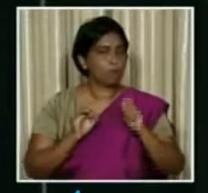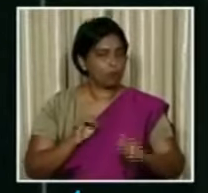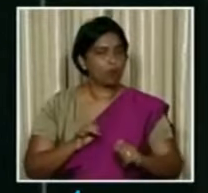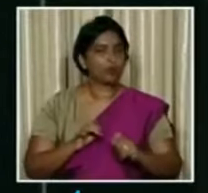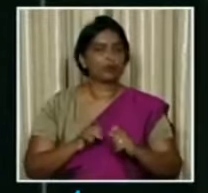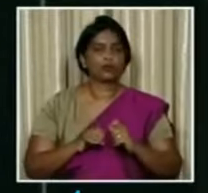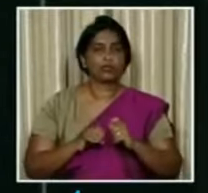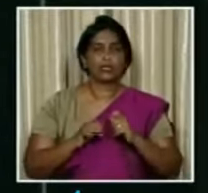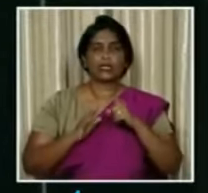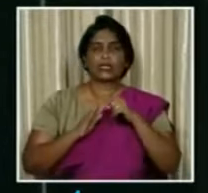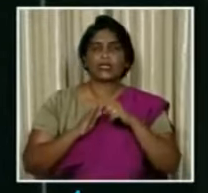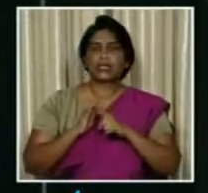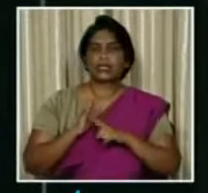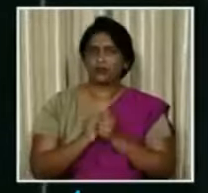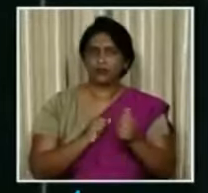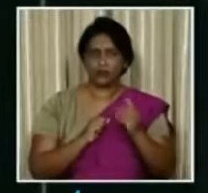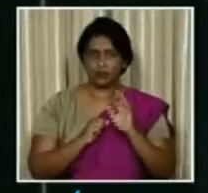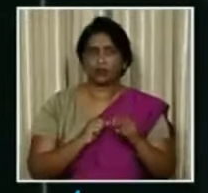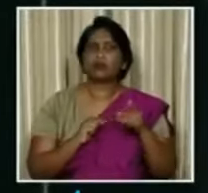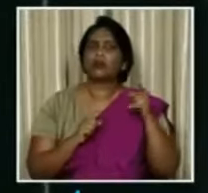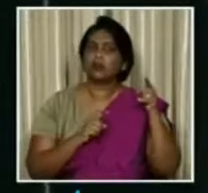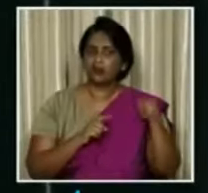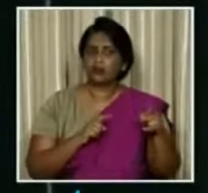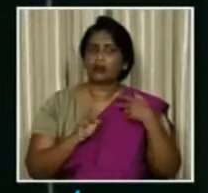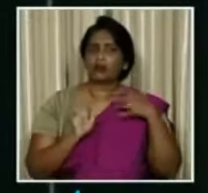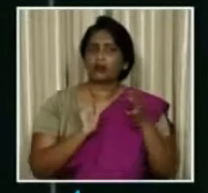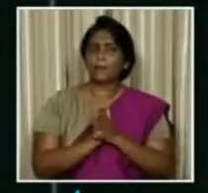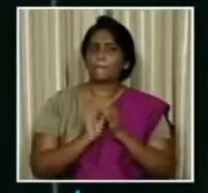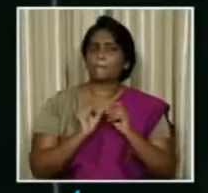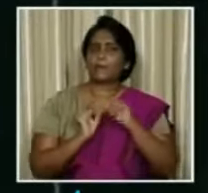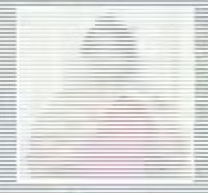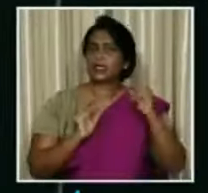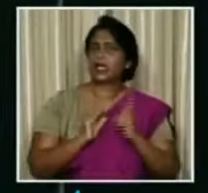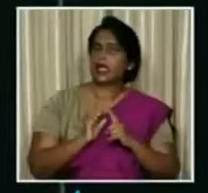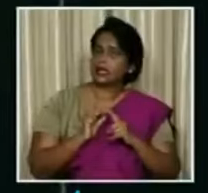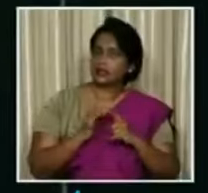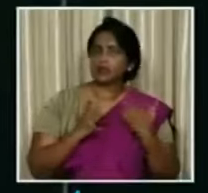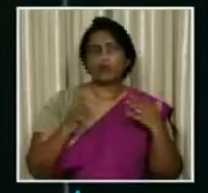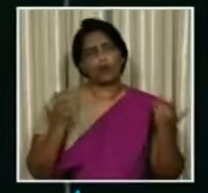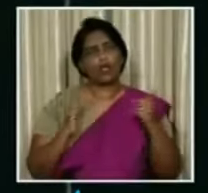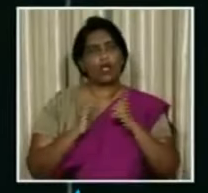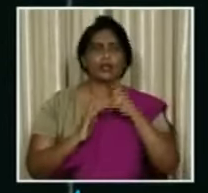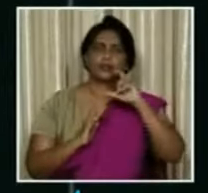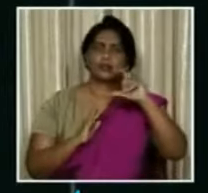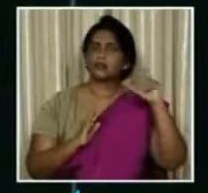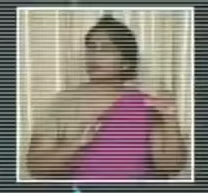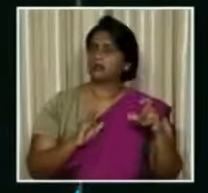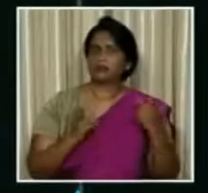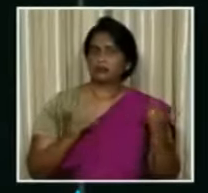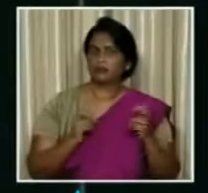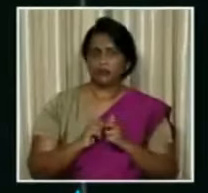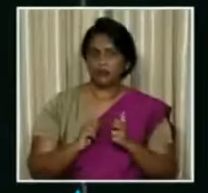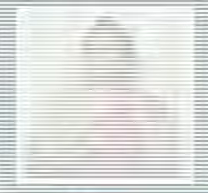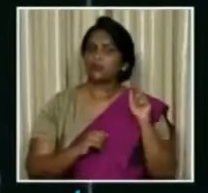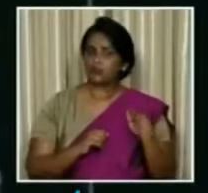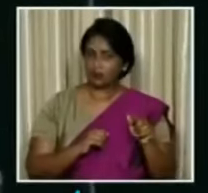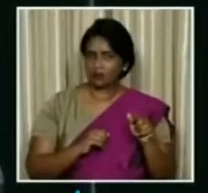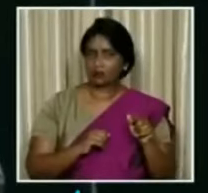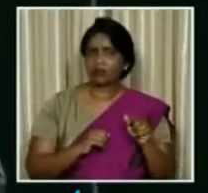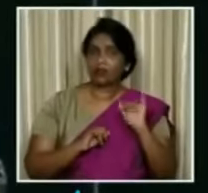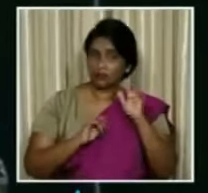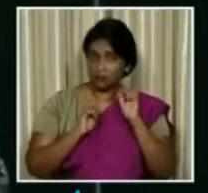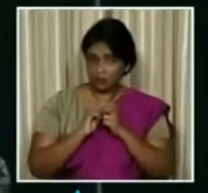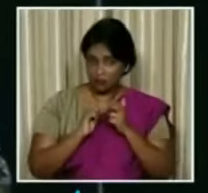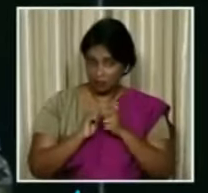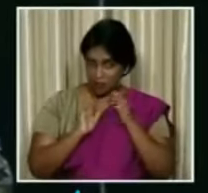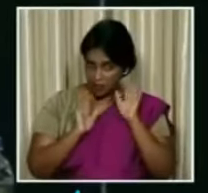වෙලේ ජේෂා මහත්මයාගේ නම කියනවා. එතුමලා එක්ක BCCI එකත් එක්ක හෝ ICC එකත් එක්ක ඒක නිසා ඒ සඳහා යම්